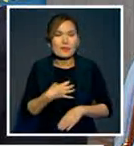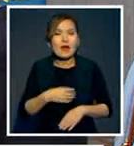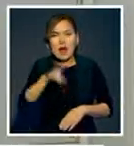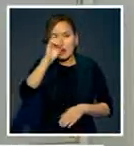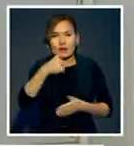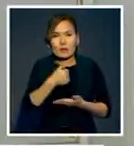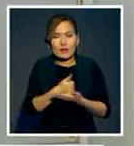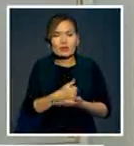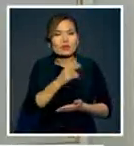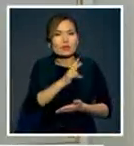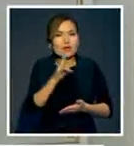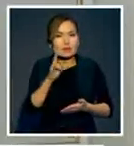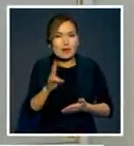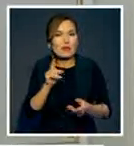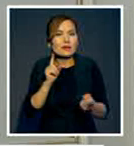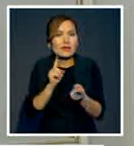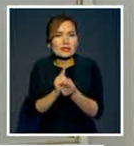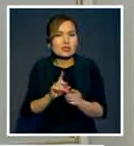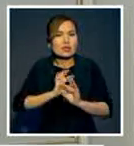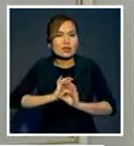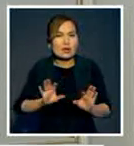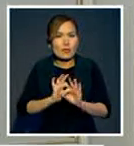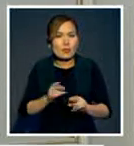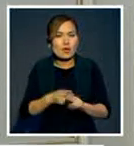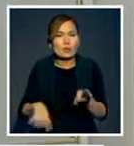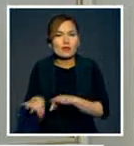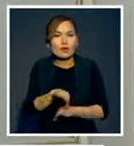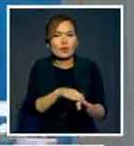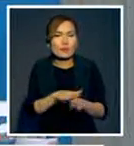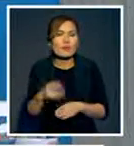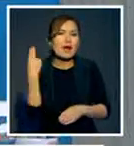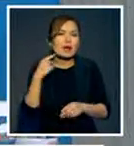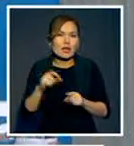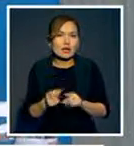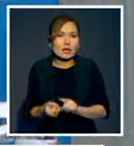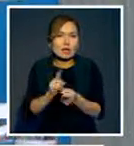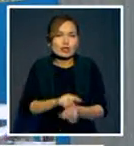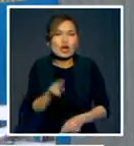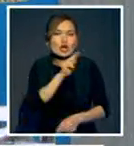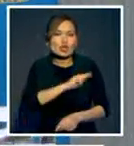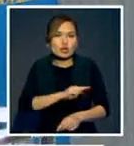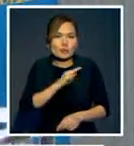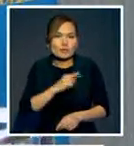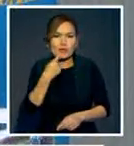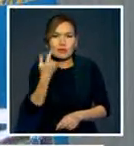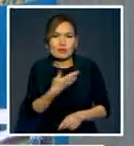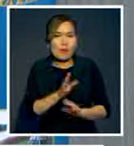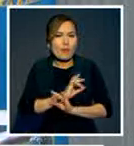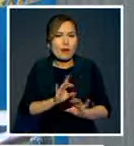елбасыға мемлекеттік тілді латын қарпіне көшіру жөніндегі жобаны іске асыру үшін құрылған жұмыс тобының атқарған қызметі туралы